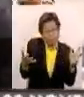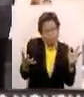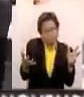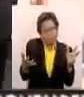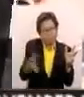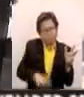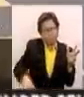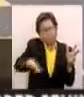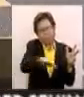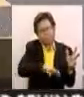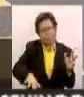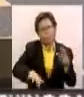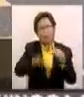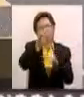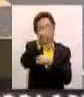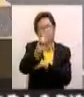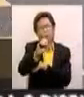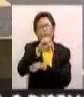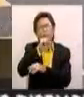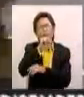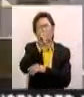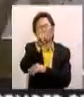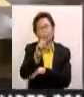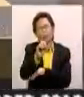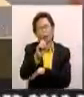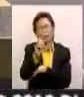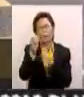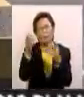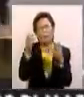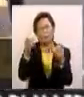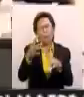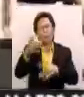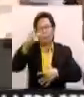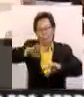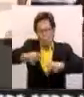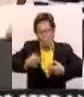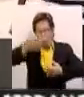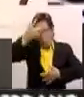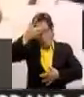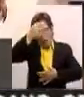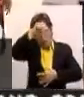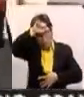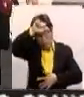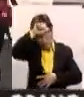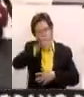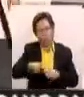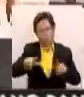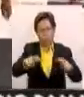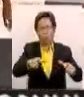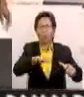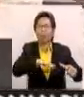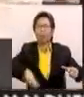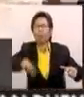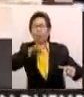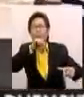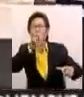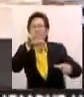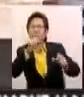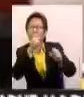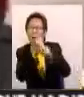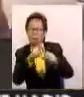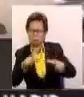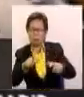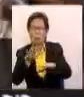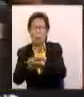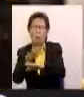remaja dalam lingkungan 20-an paling ramai dijangkiti HIV. Sementara, golongan lingkungan umur 30-an